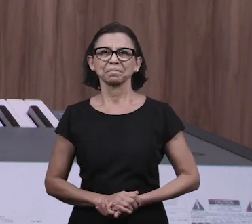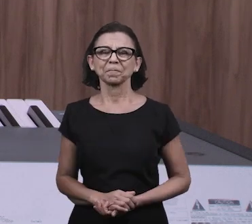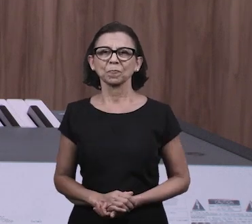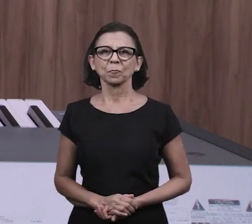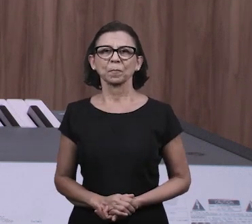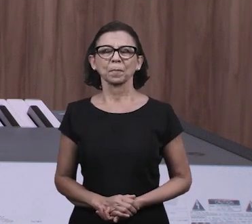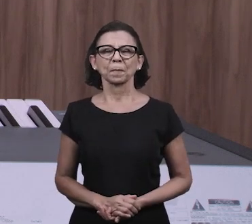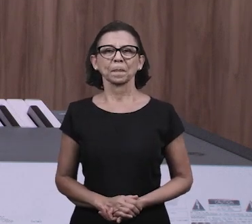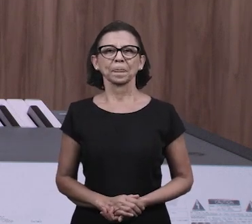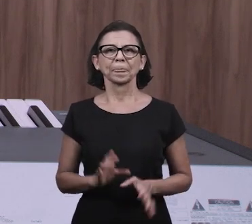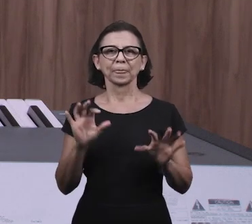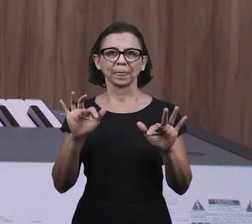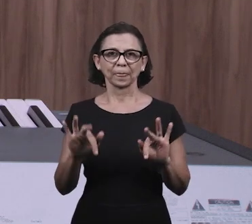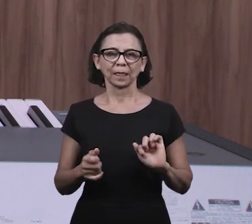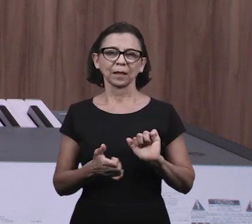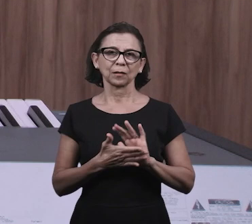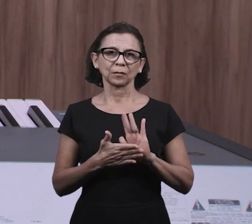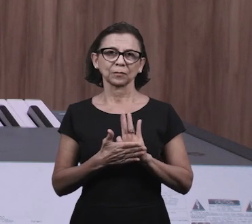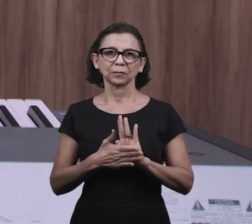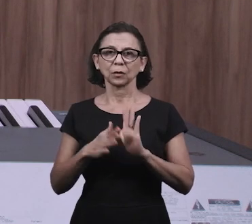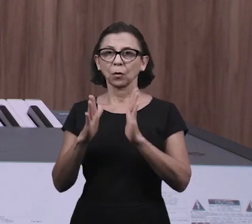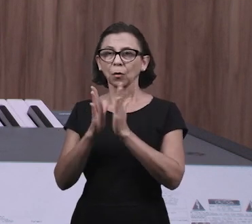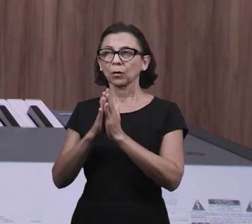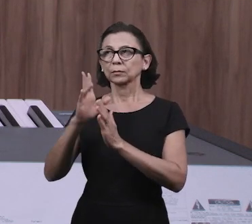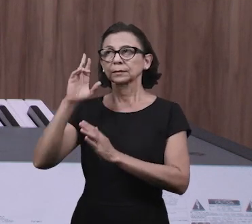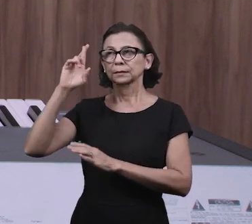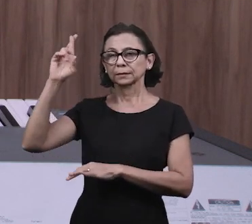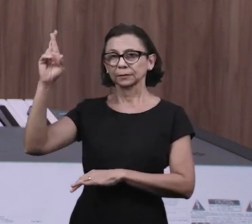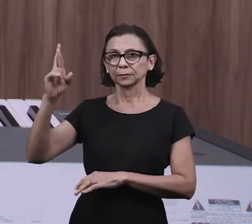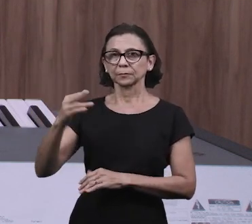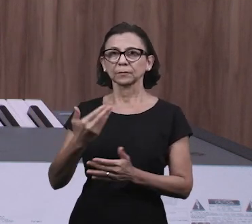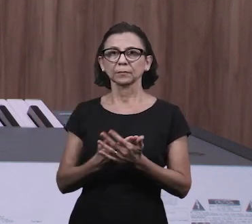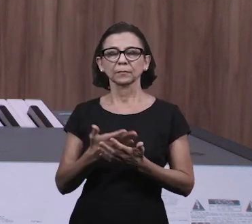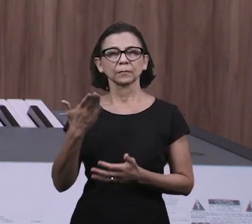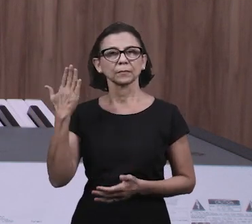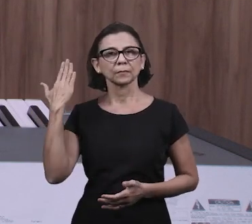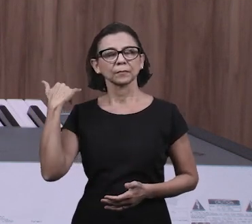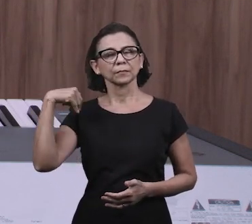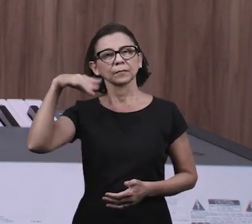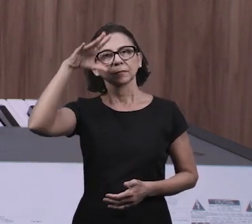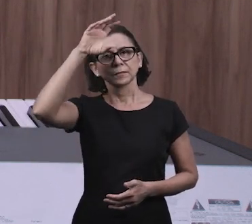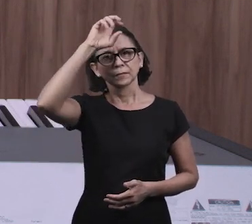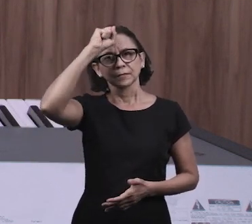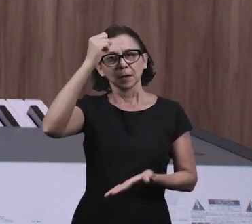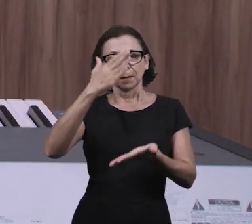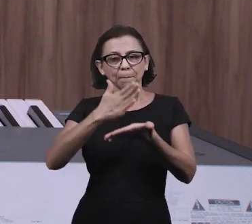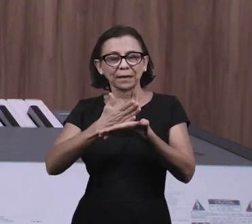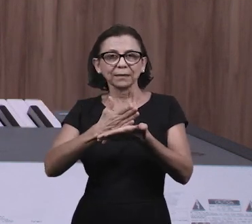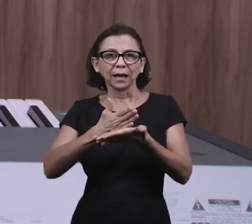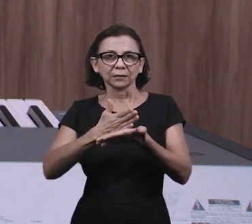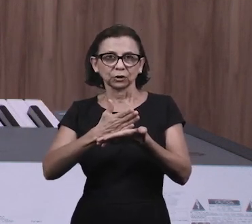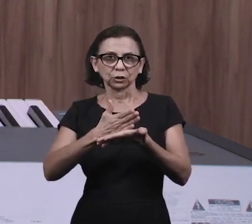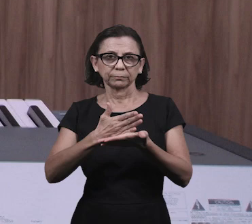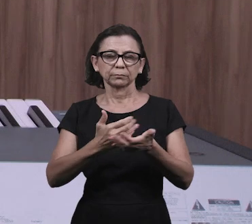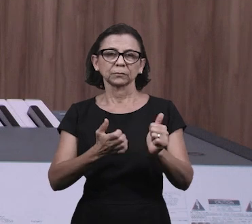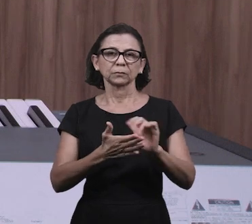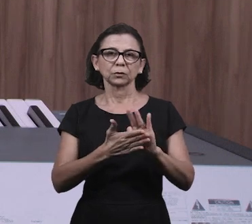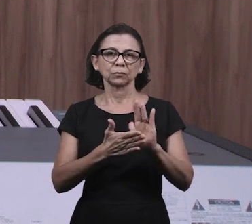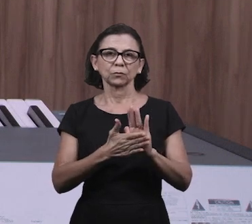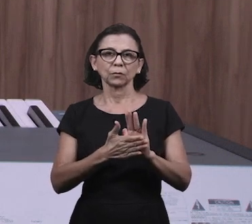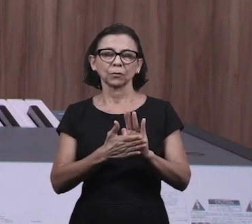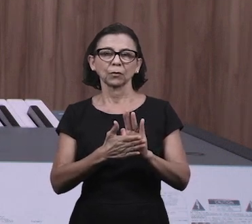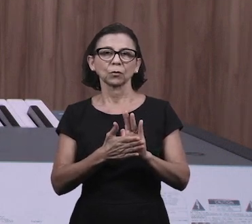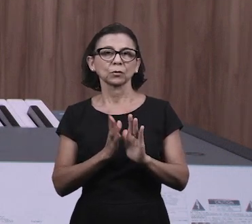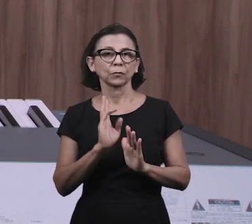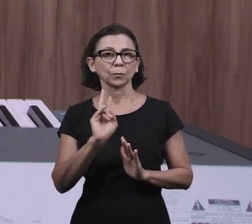allons finaliser la louange quand je prie le Seigneur. Dans l'étude précédente, nous avons appris la moitié. Aujourd'hui, nous allons réviser